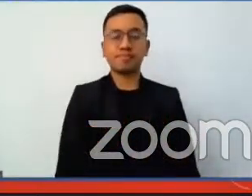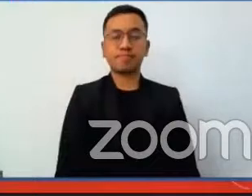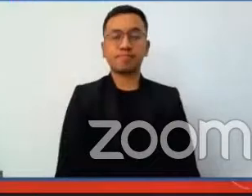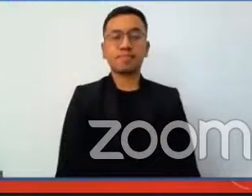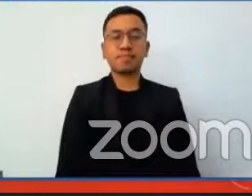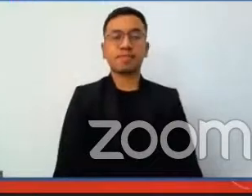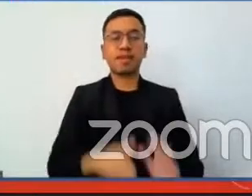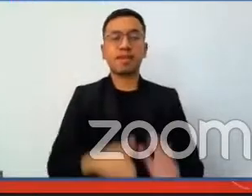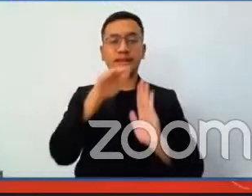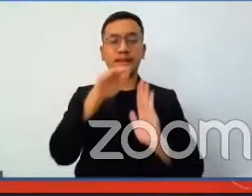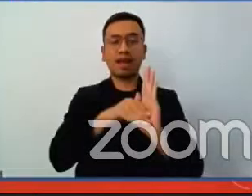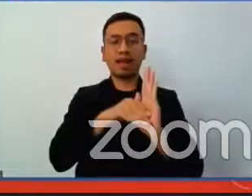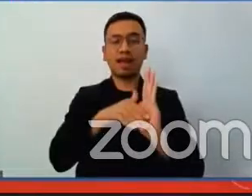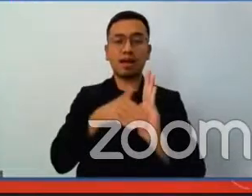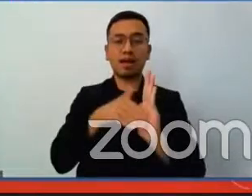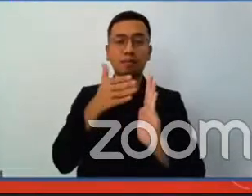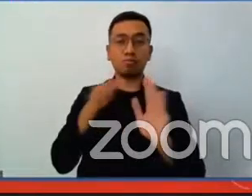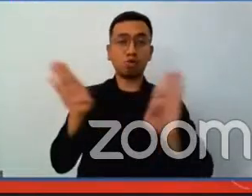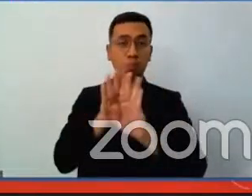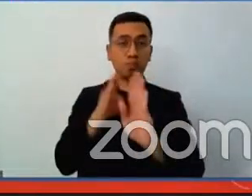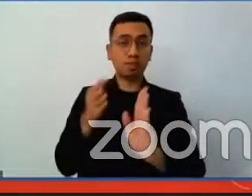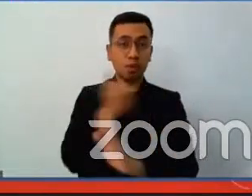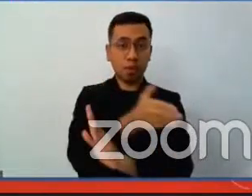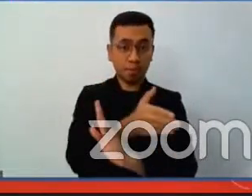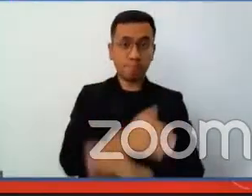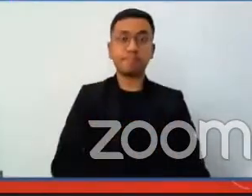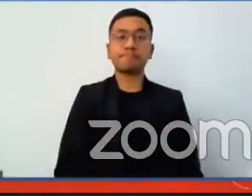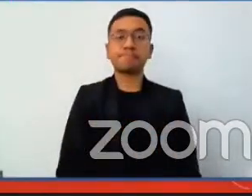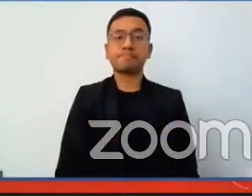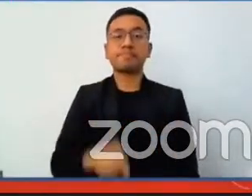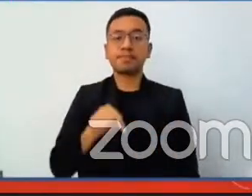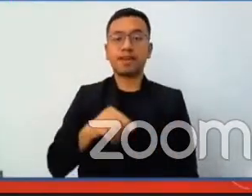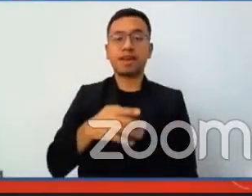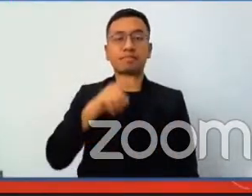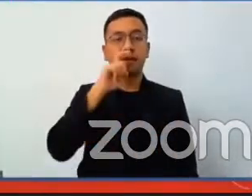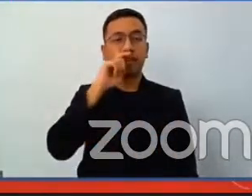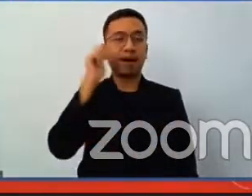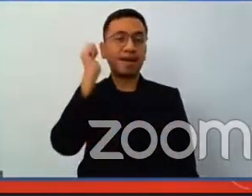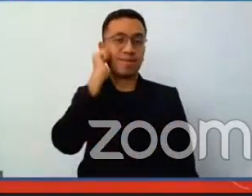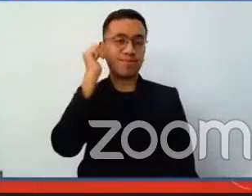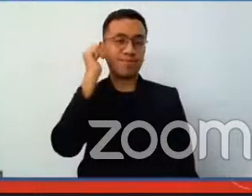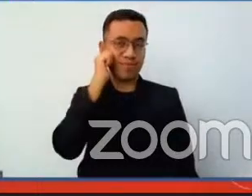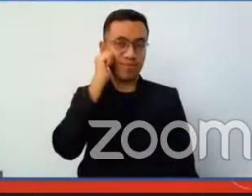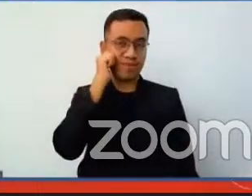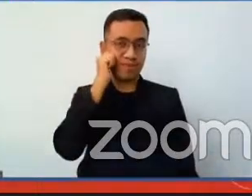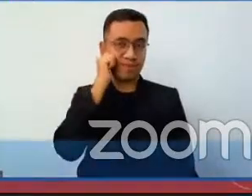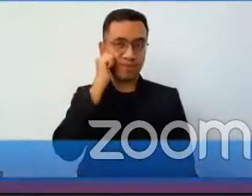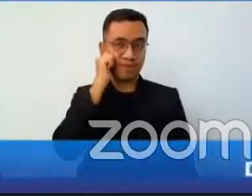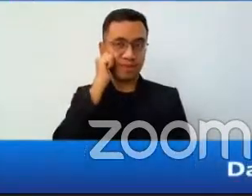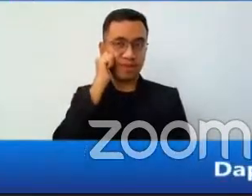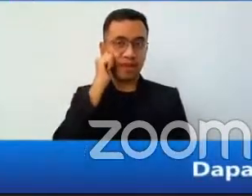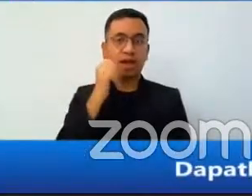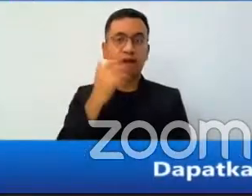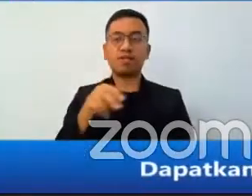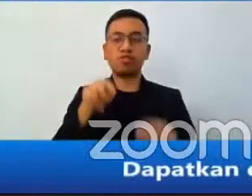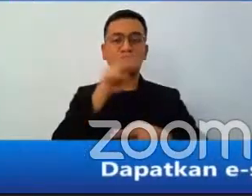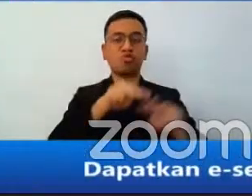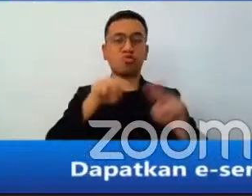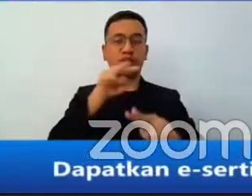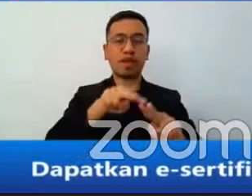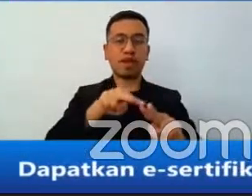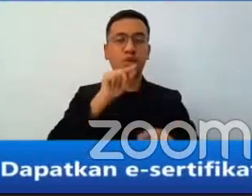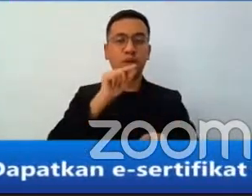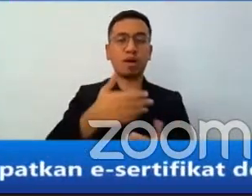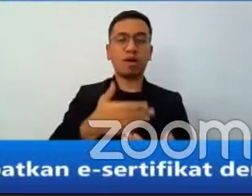acara, kami mempersilakan Bapak dan Ibu untuk dapat mengisi form survei untuk